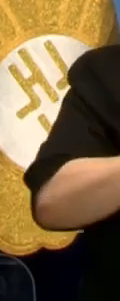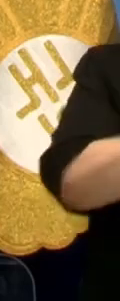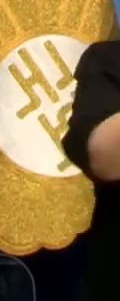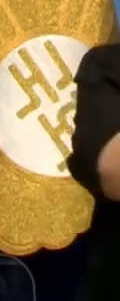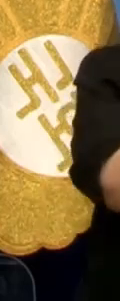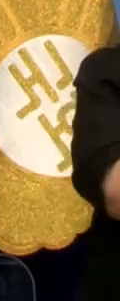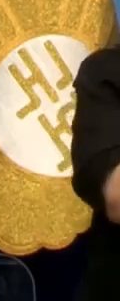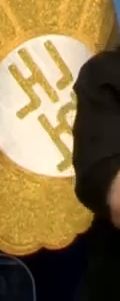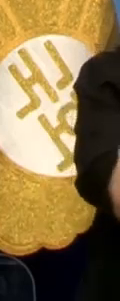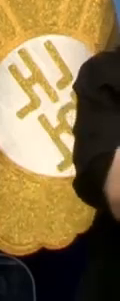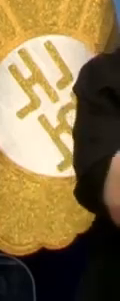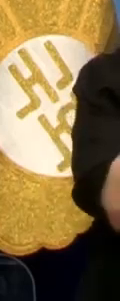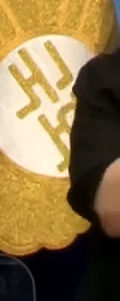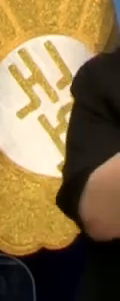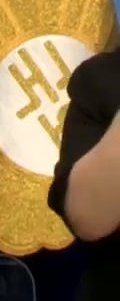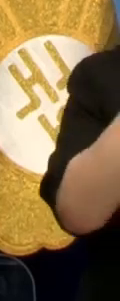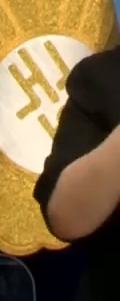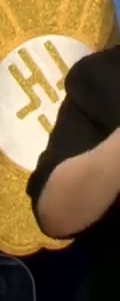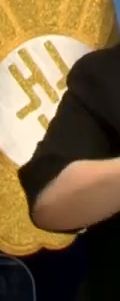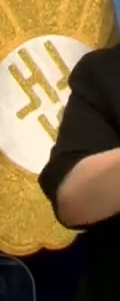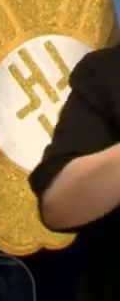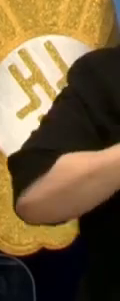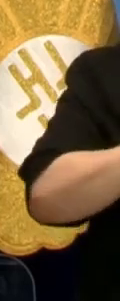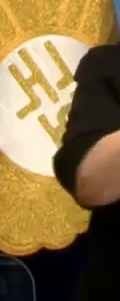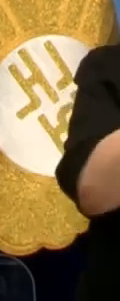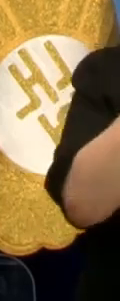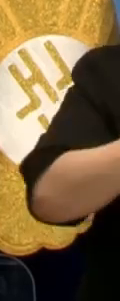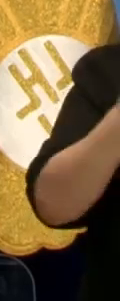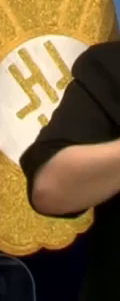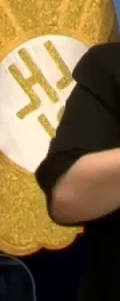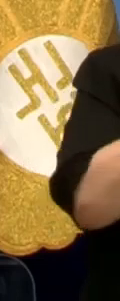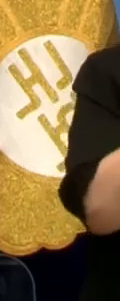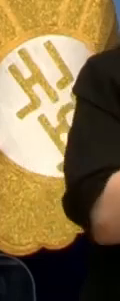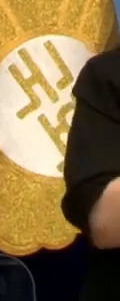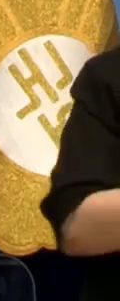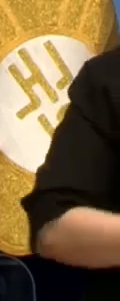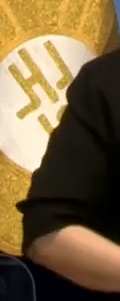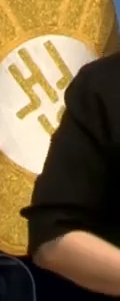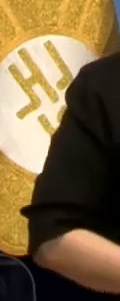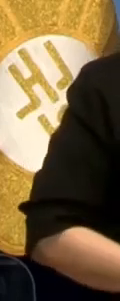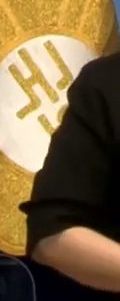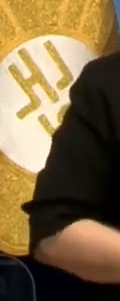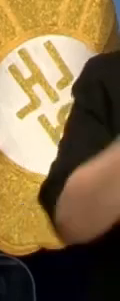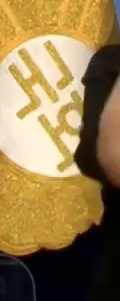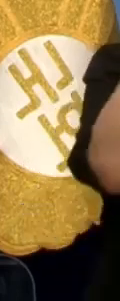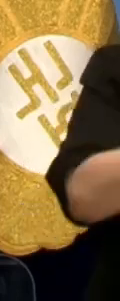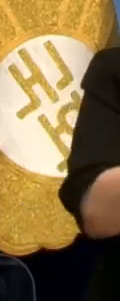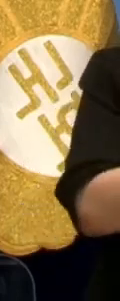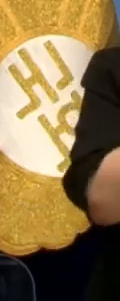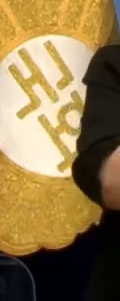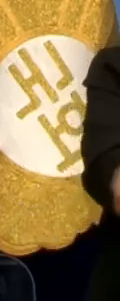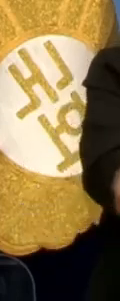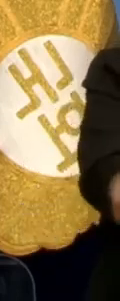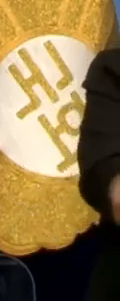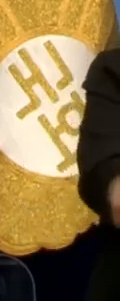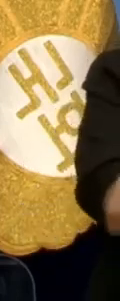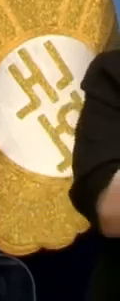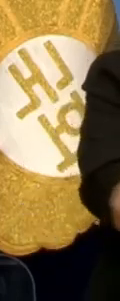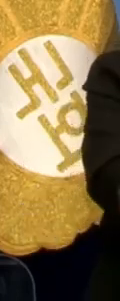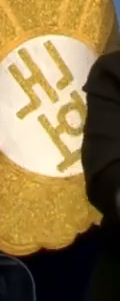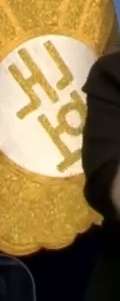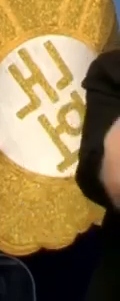못해서 비난을 받는 그런 일은 없었을 겁니다. 기본소득 제대로